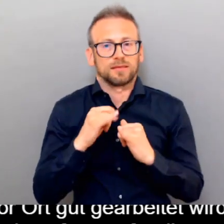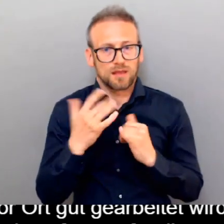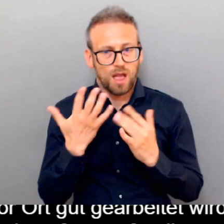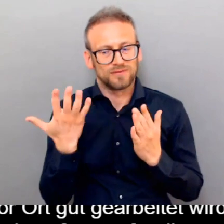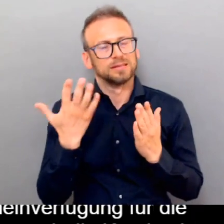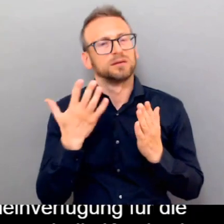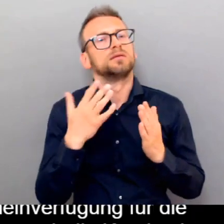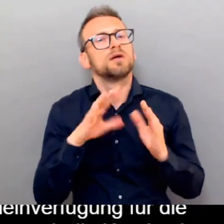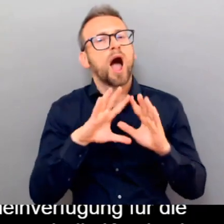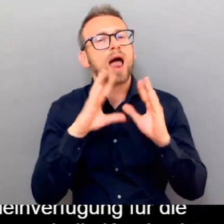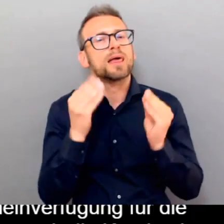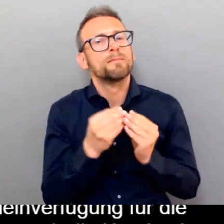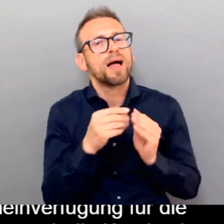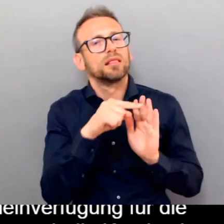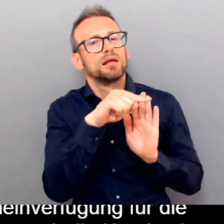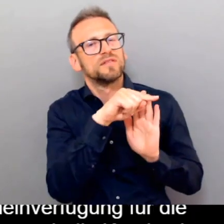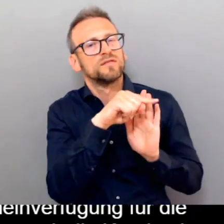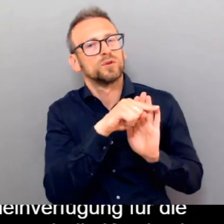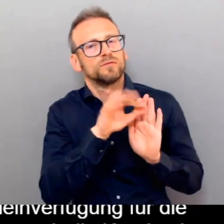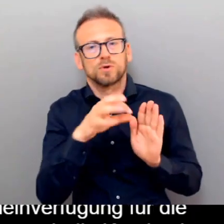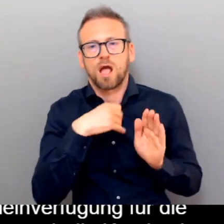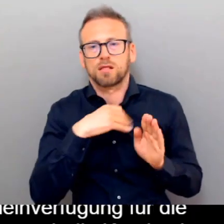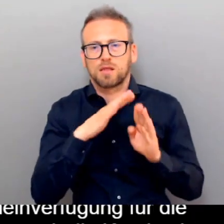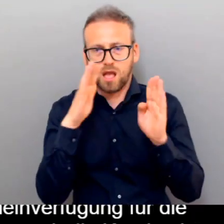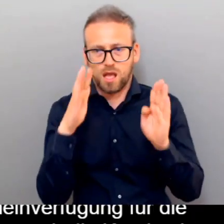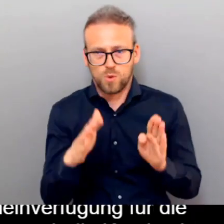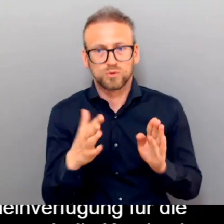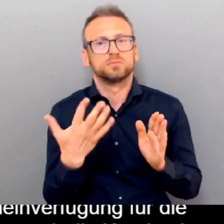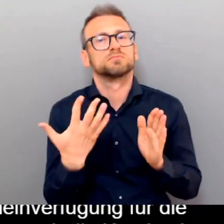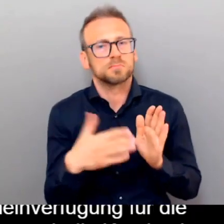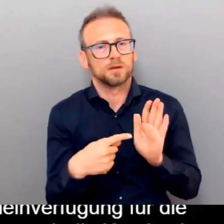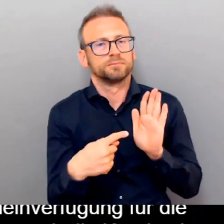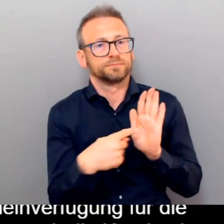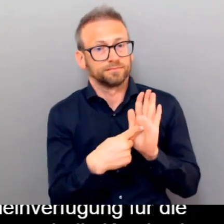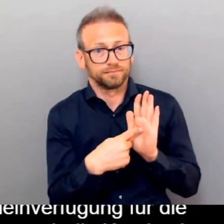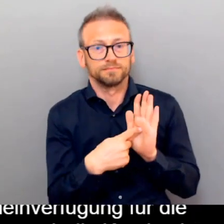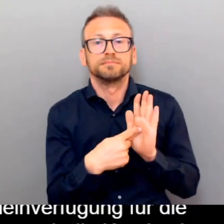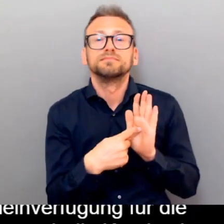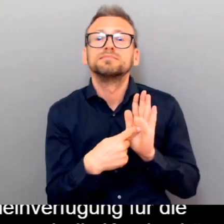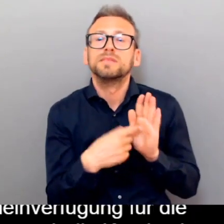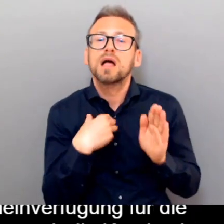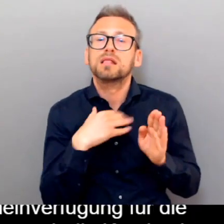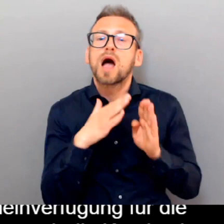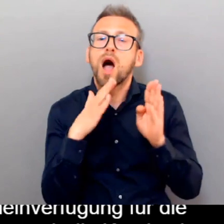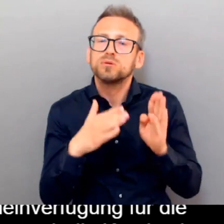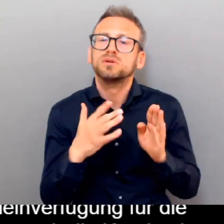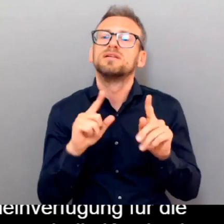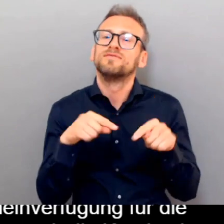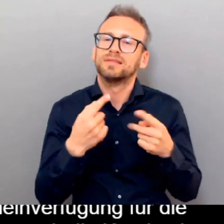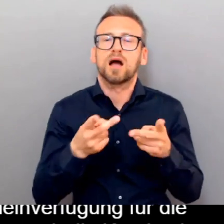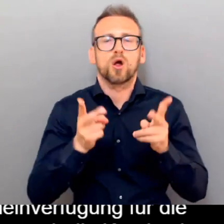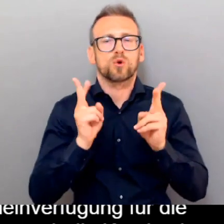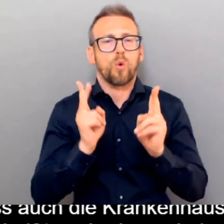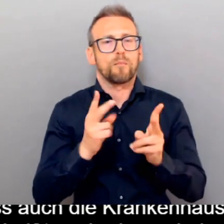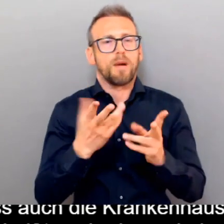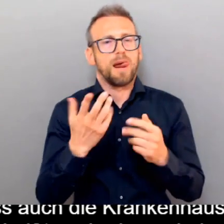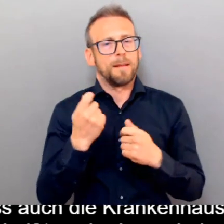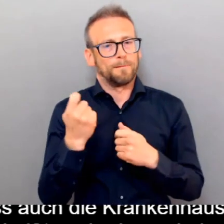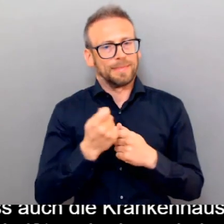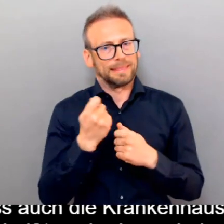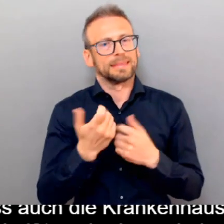also Operationen, die wir bisher gesagt haben, aus medizinischer Sicht können auch verschoben werden, wieder hier